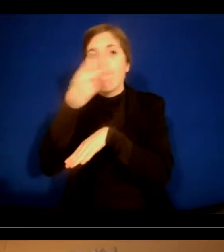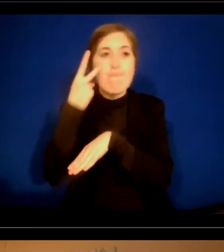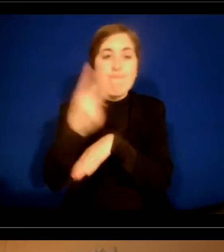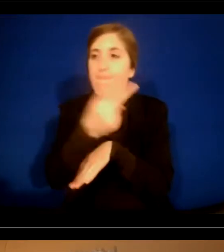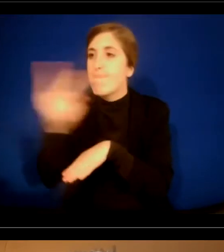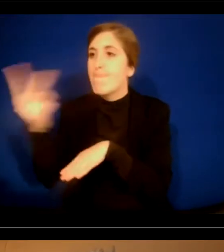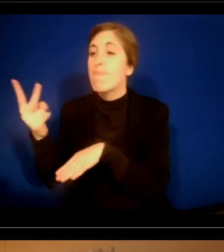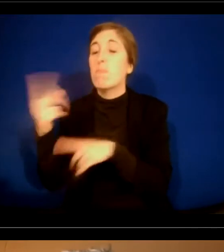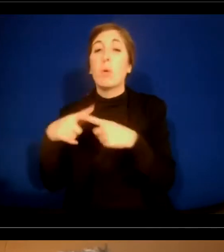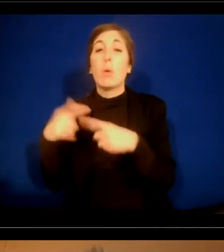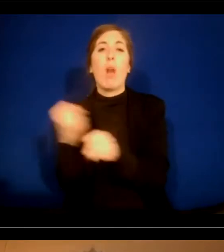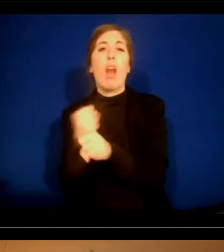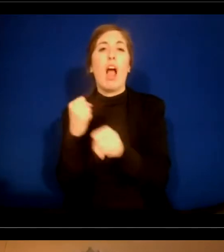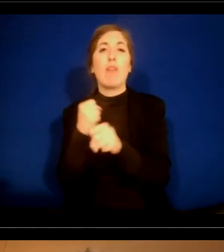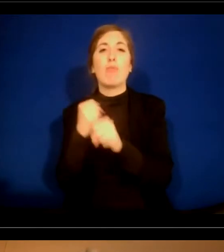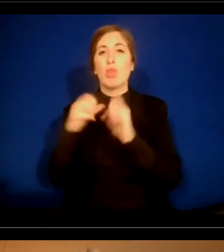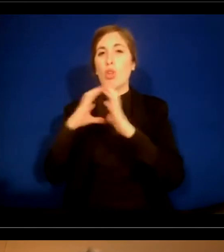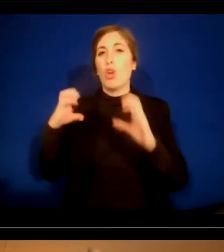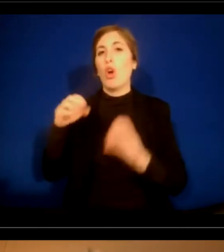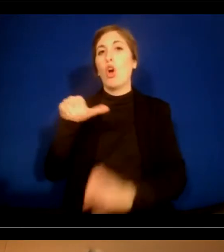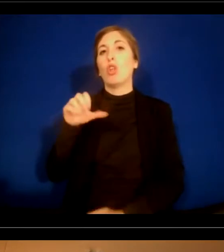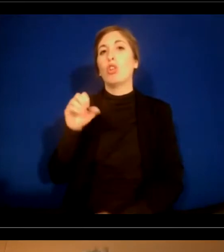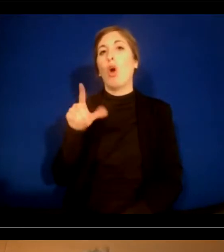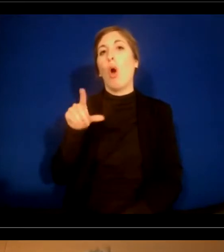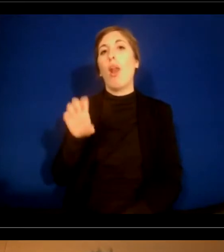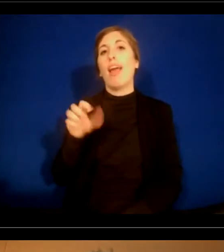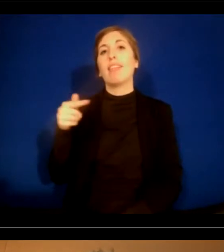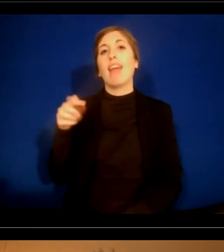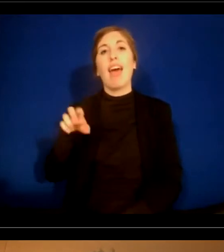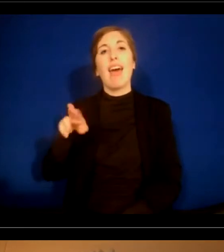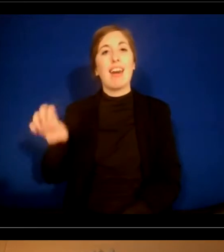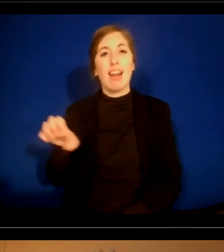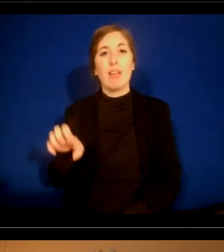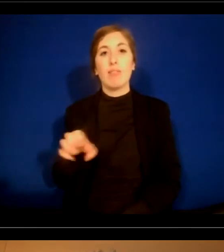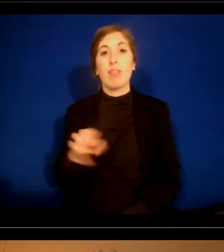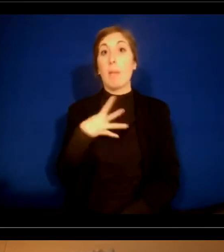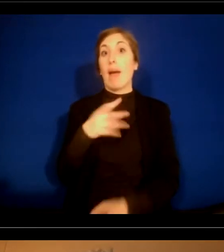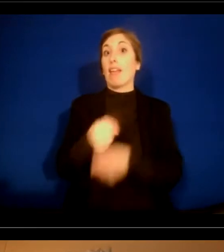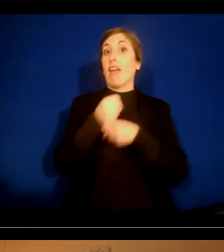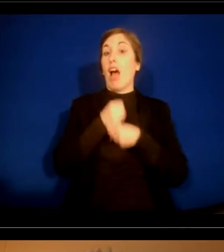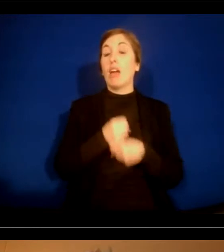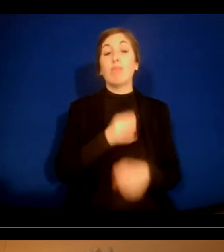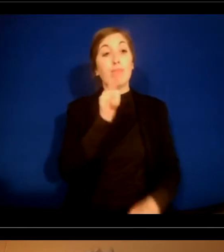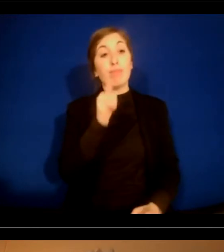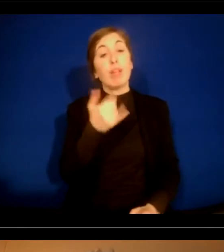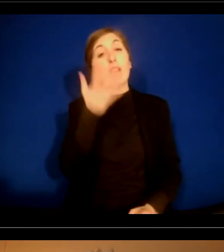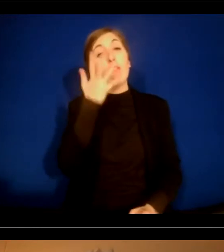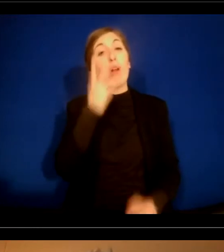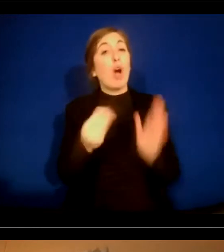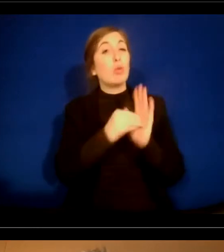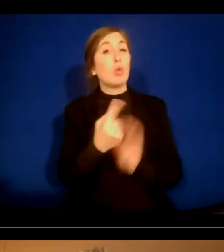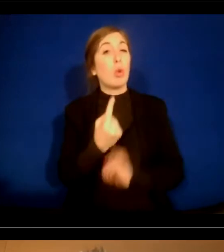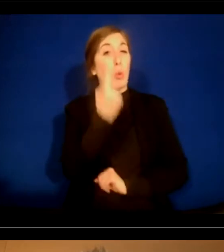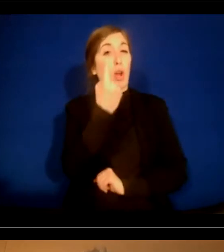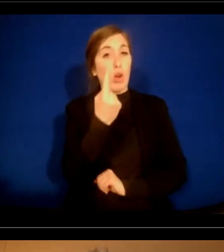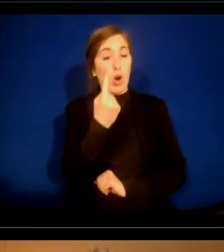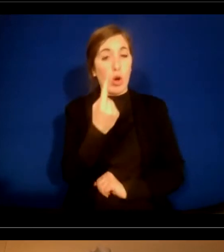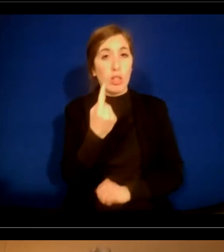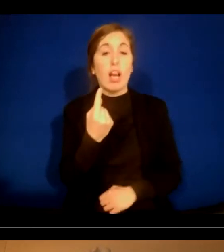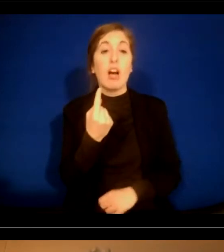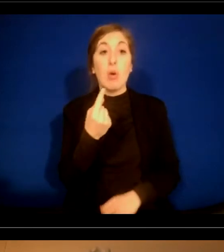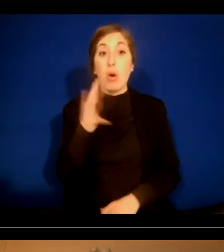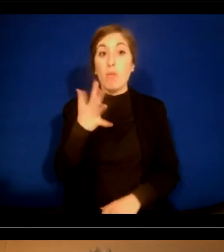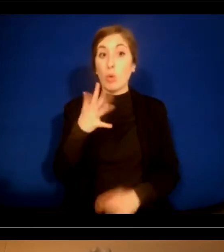Sole Terre sta facendo, insomma. Poi Sì, mi io... veniva da aggiungere solo una cosa che magari possiamo anche